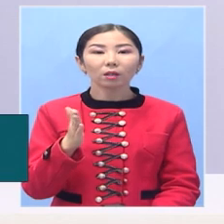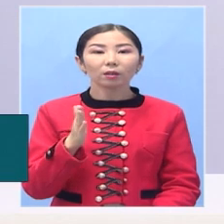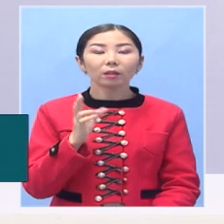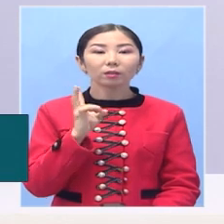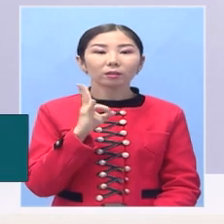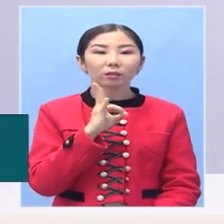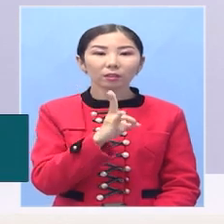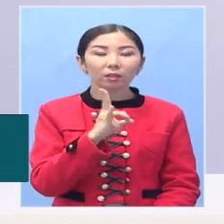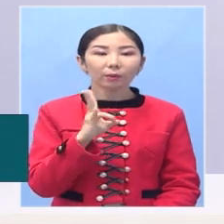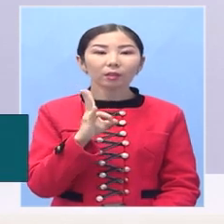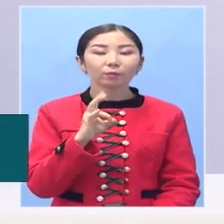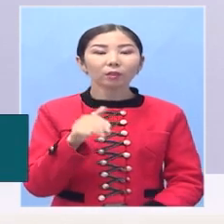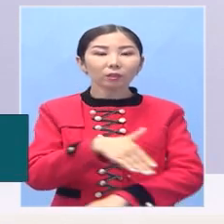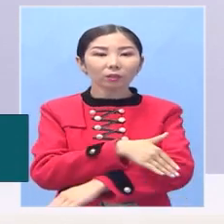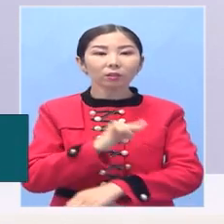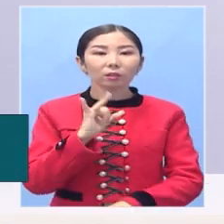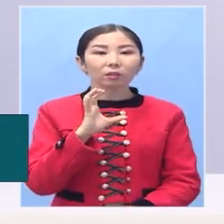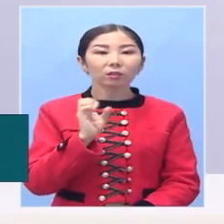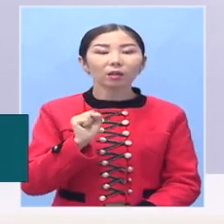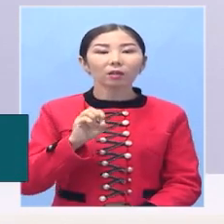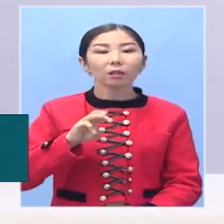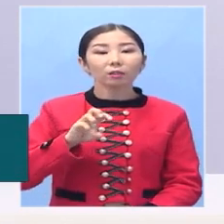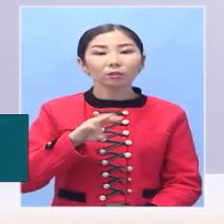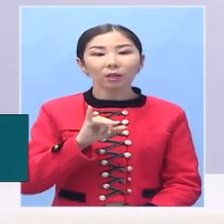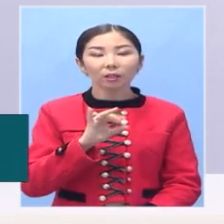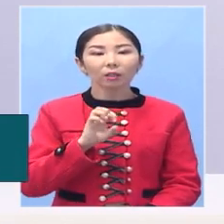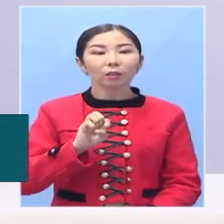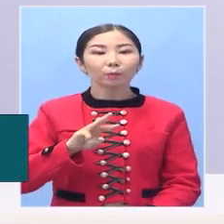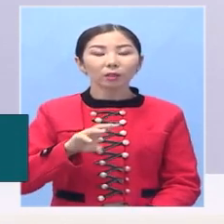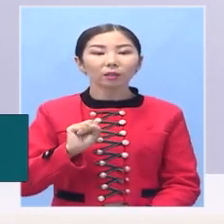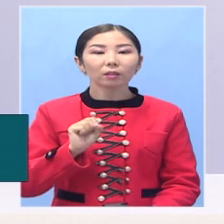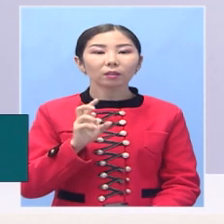Назарбаев даңғылы, Исатай Махамбет салынып жатқан жолдар,